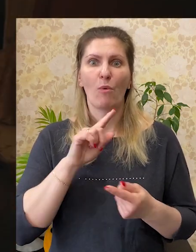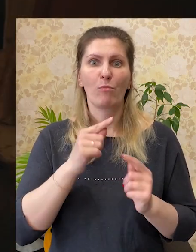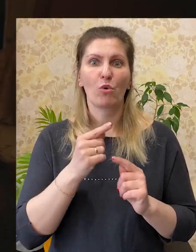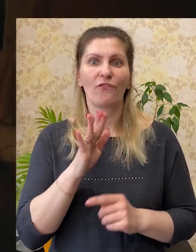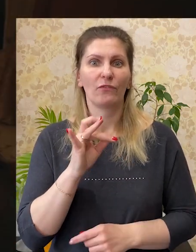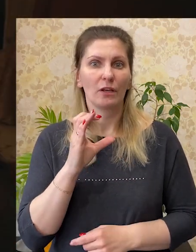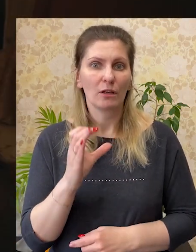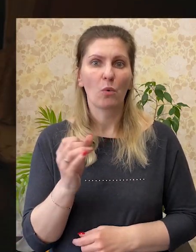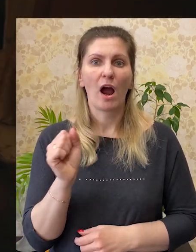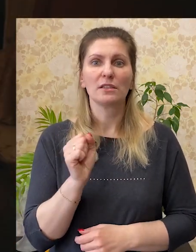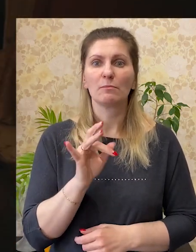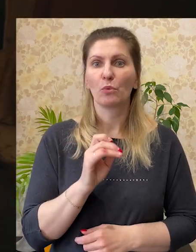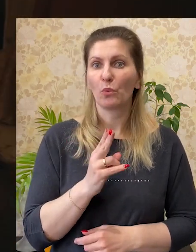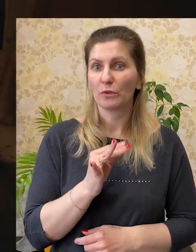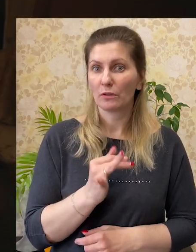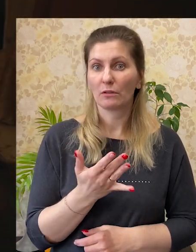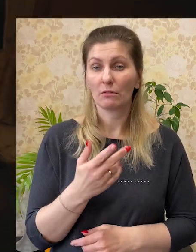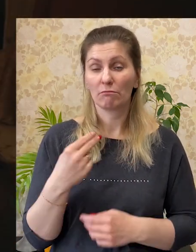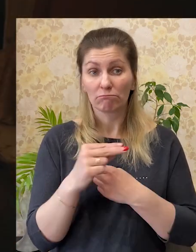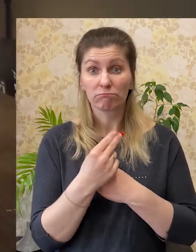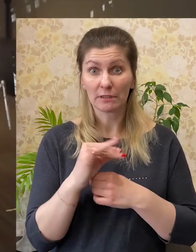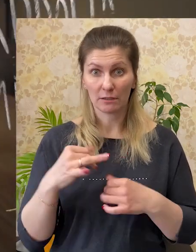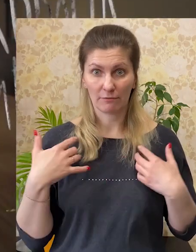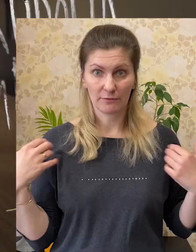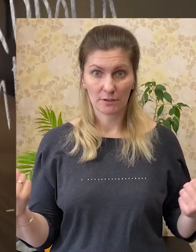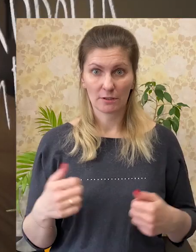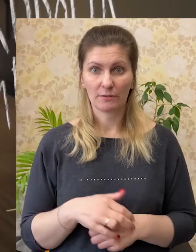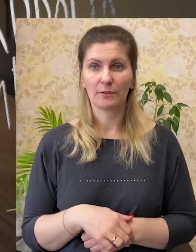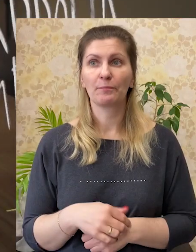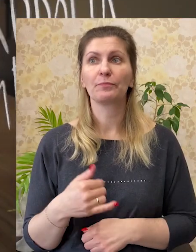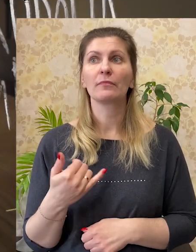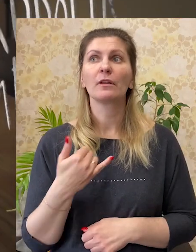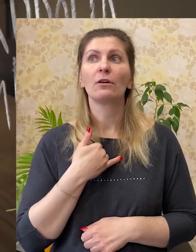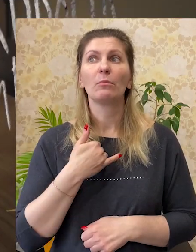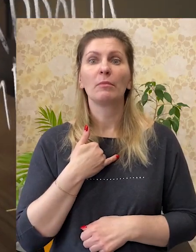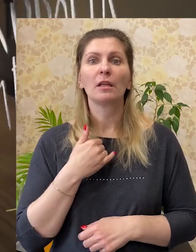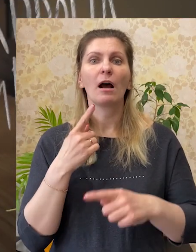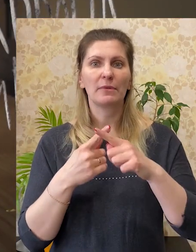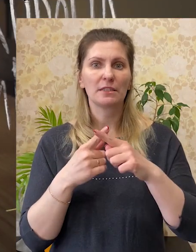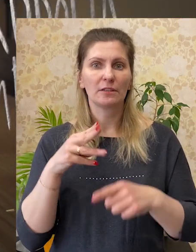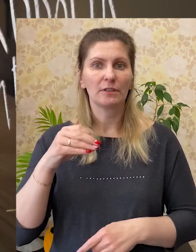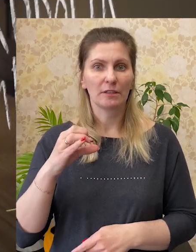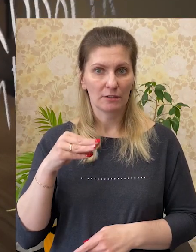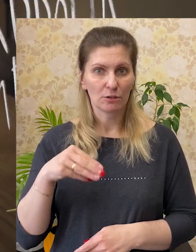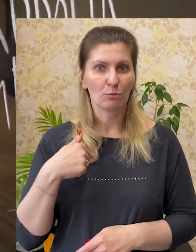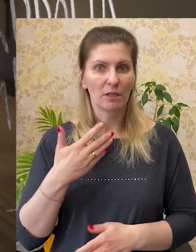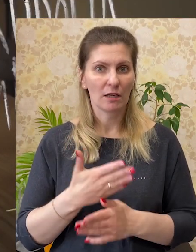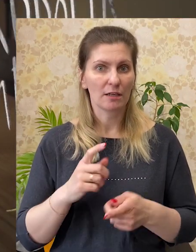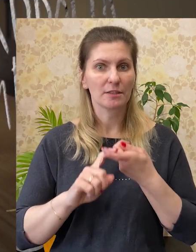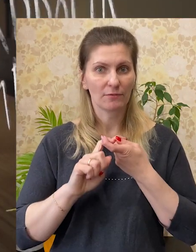препаратов, антибиотиков, ну и как бы лечили и вылечили. У меня позитивный тест, то есть есть вирус. Сегодня